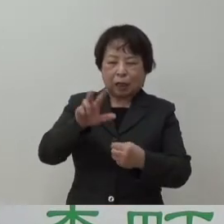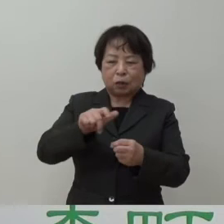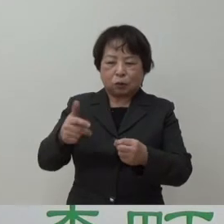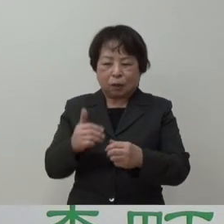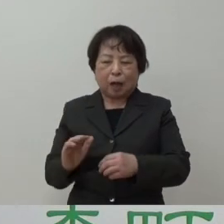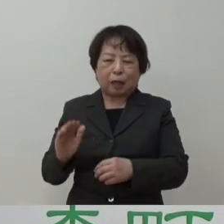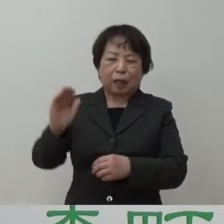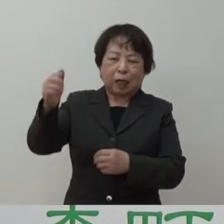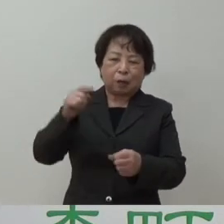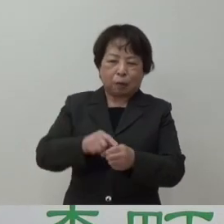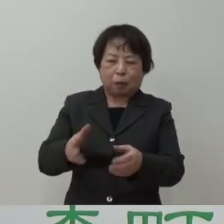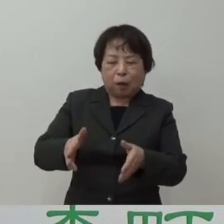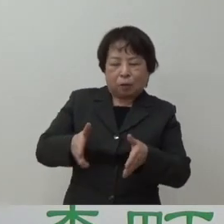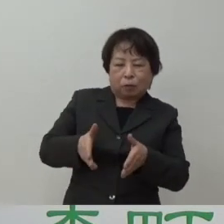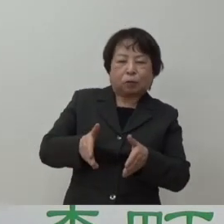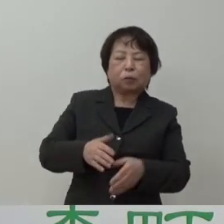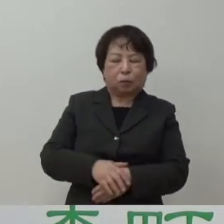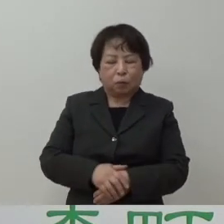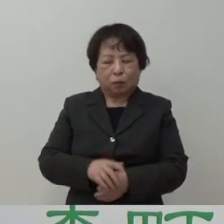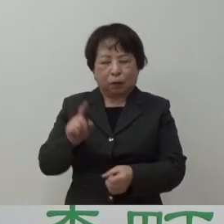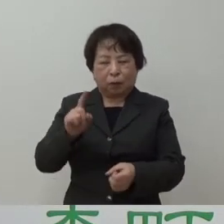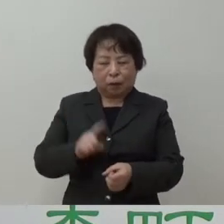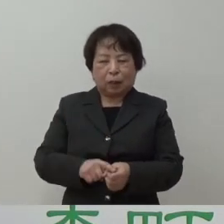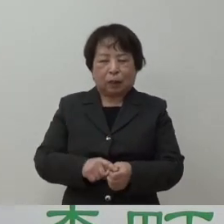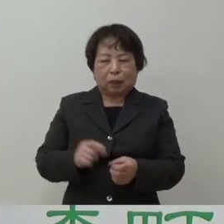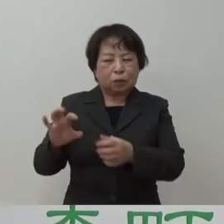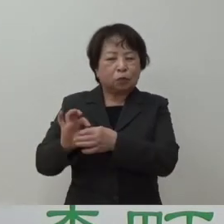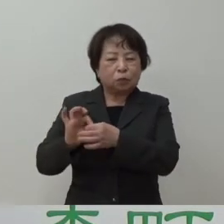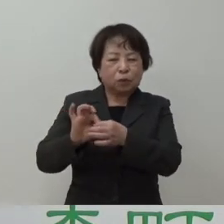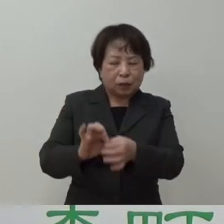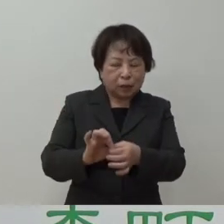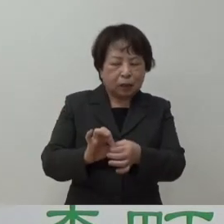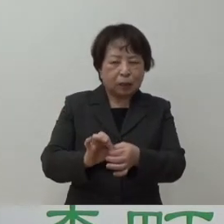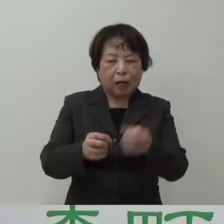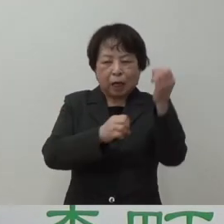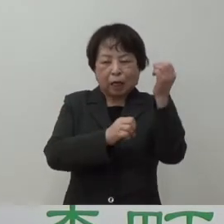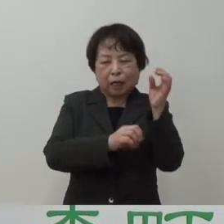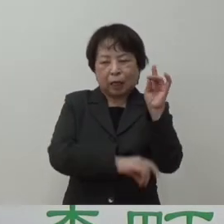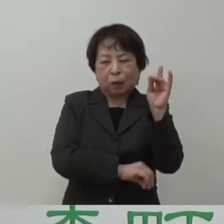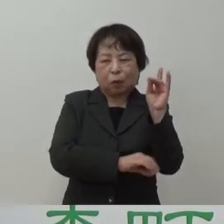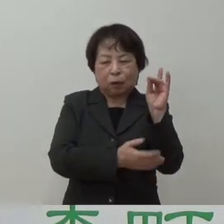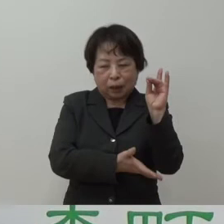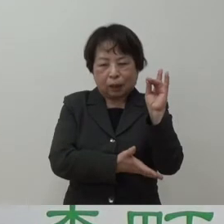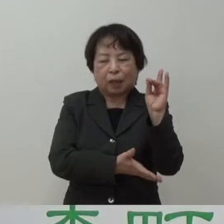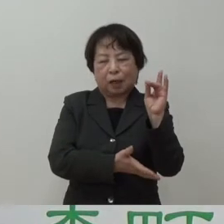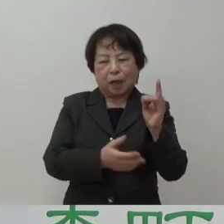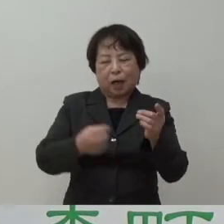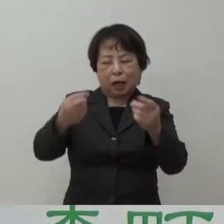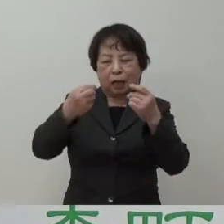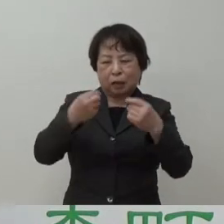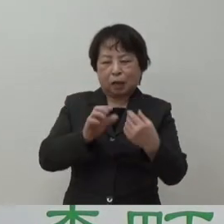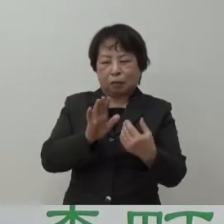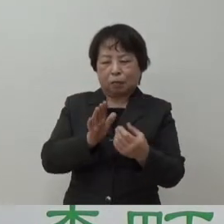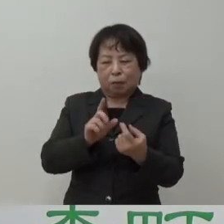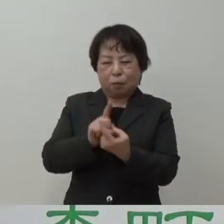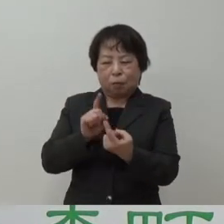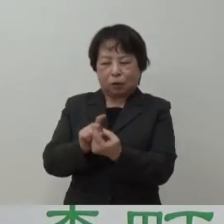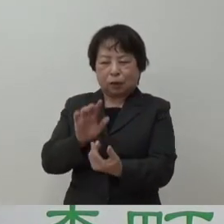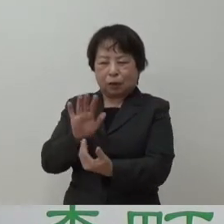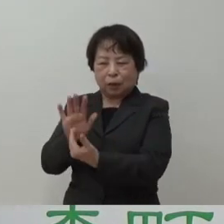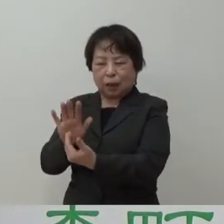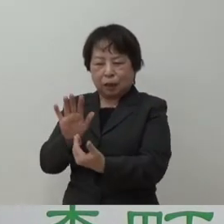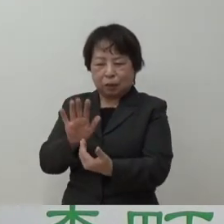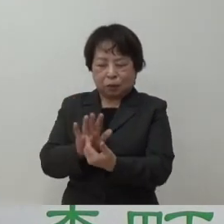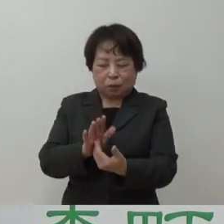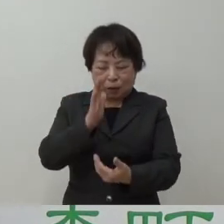を避けることなど、引き続き基本的な感染防止対策の徹底をお願い